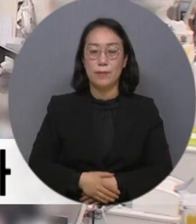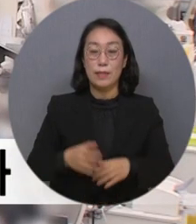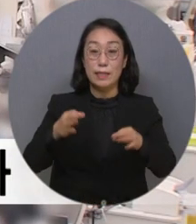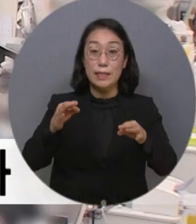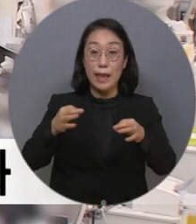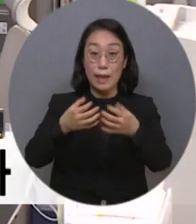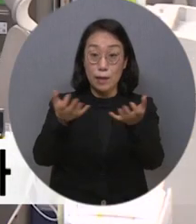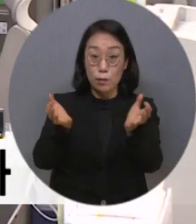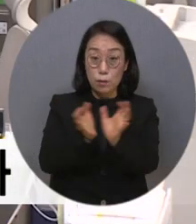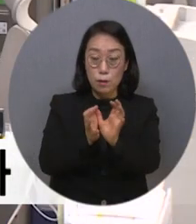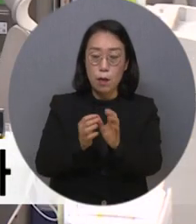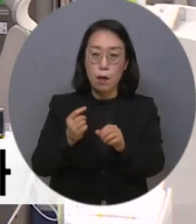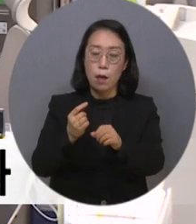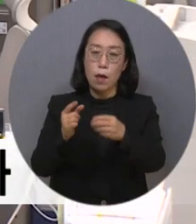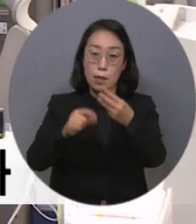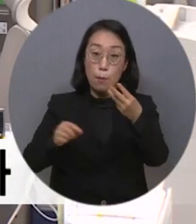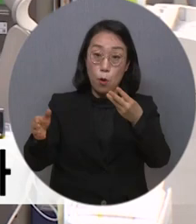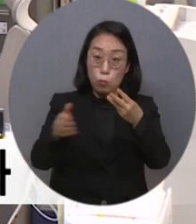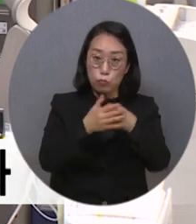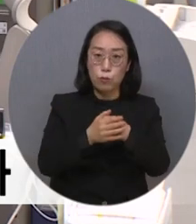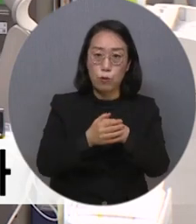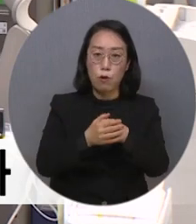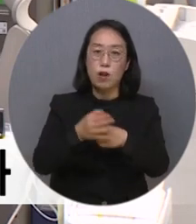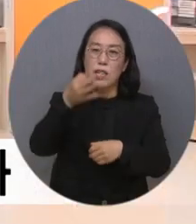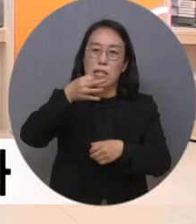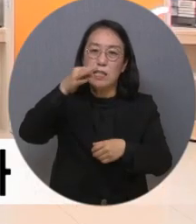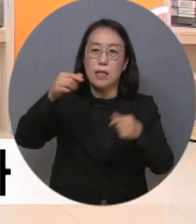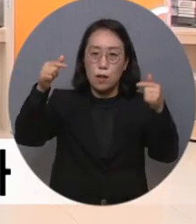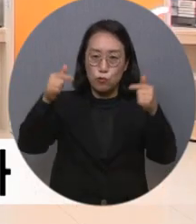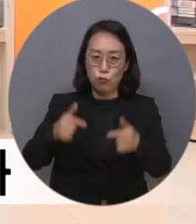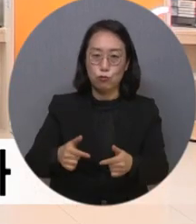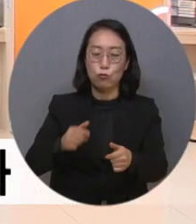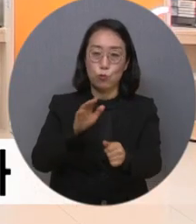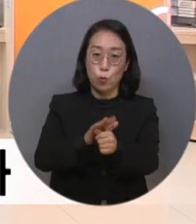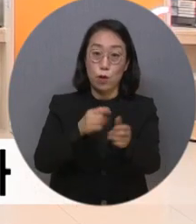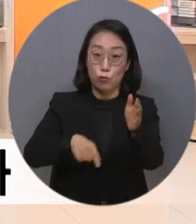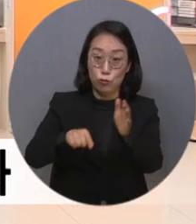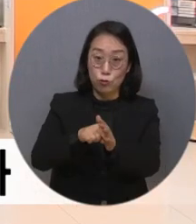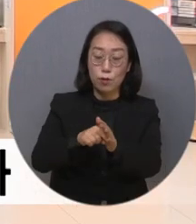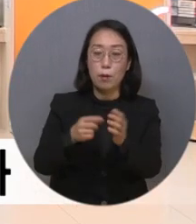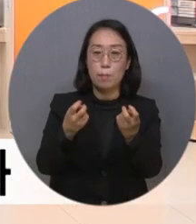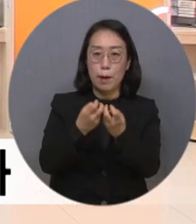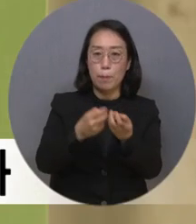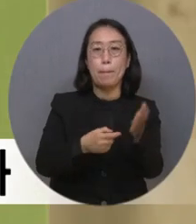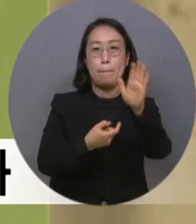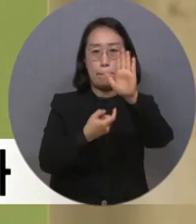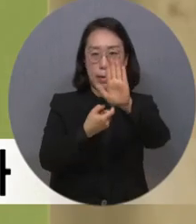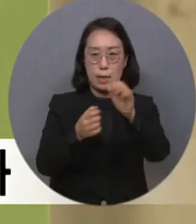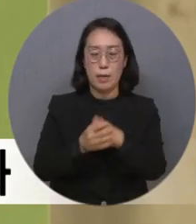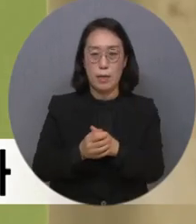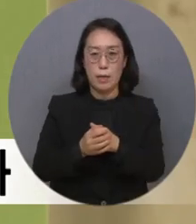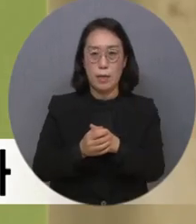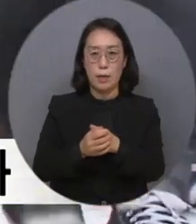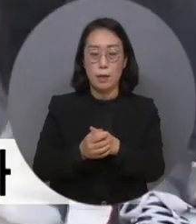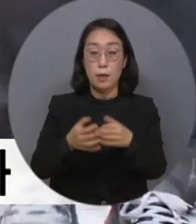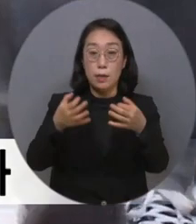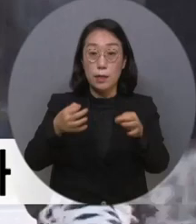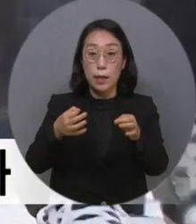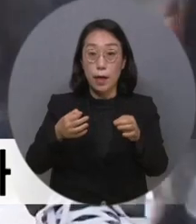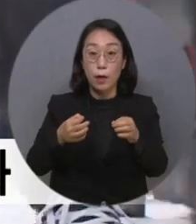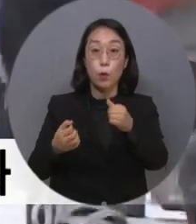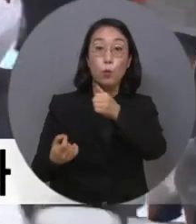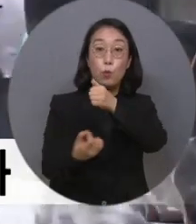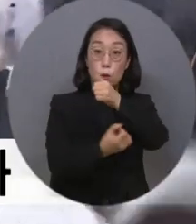다음 달부터 취약계층의 원리금 감면을 확대하는 긴급 금융구조에 나섭니다. 금융위원회는 저신용